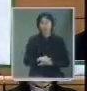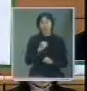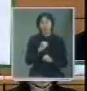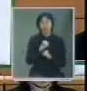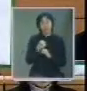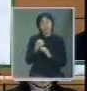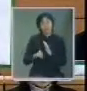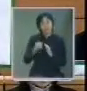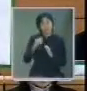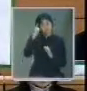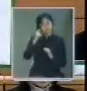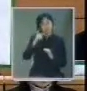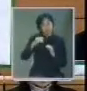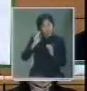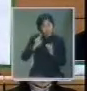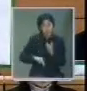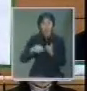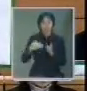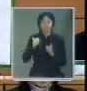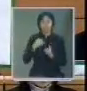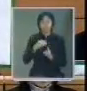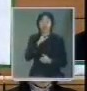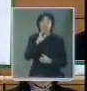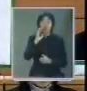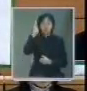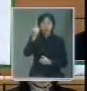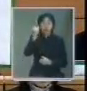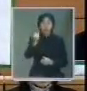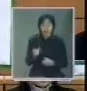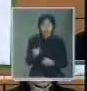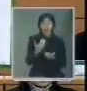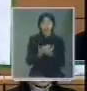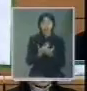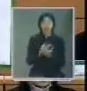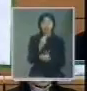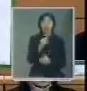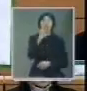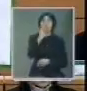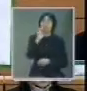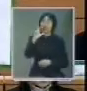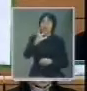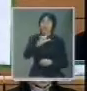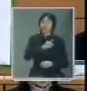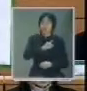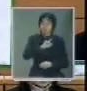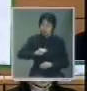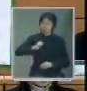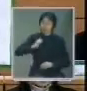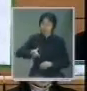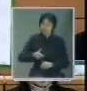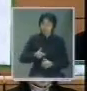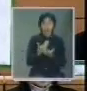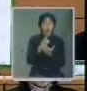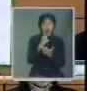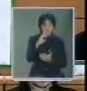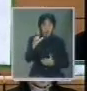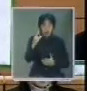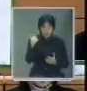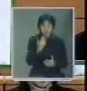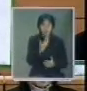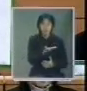ของทรัพย์สินนี่เกิดต่อไปแพ้คดี3เท่า700ล้านนะแล้วจะที่ไหนไปให้เขา